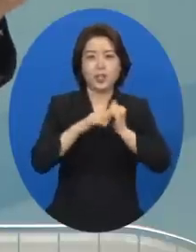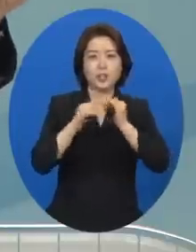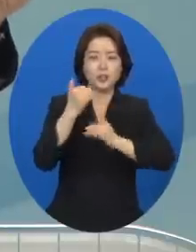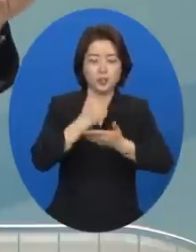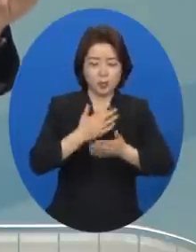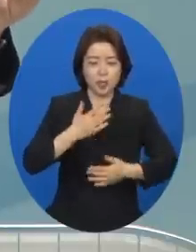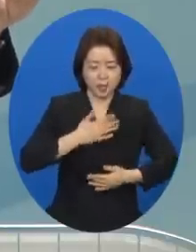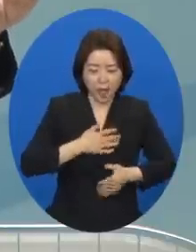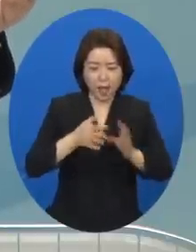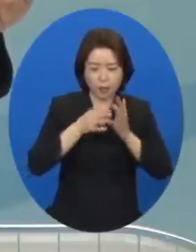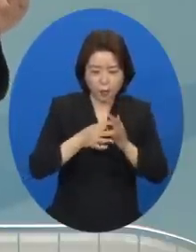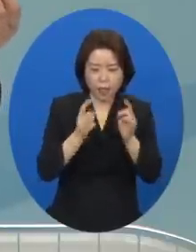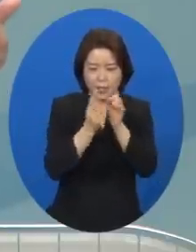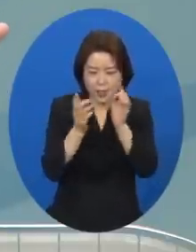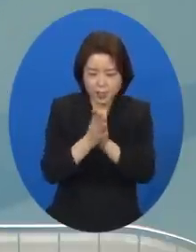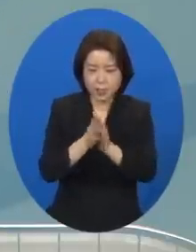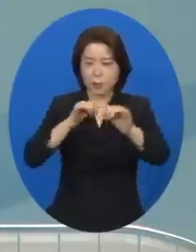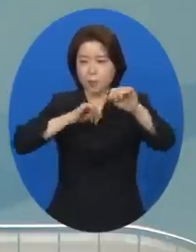구나